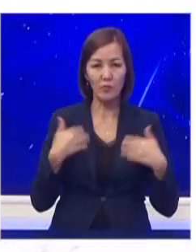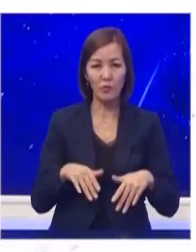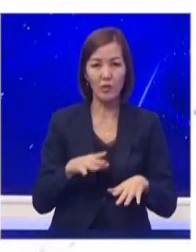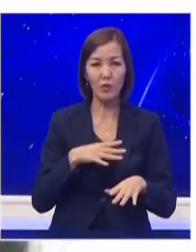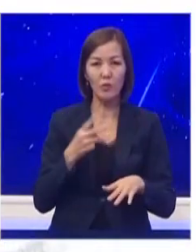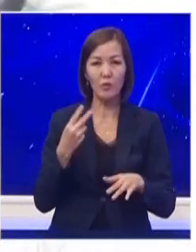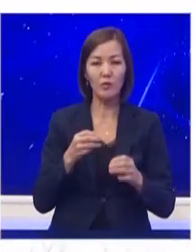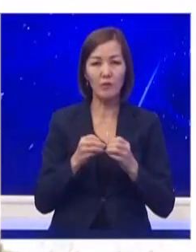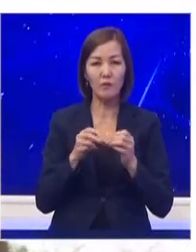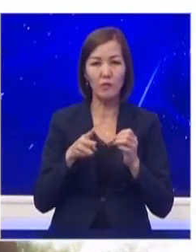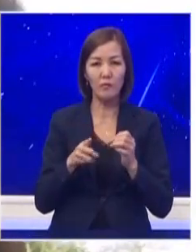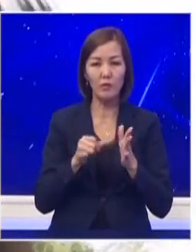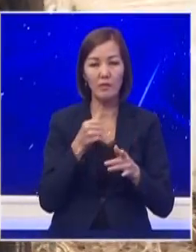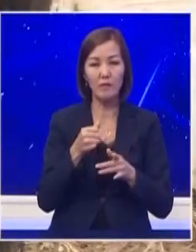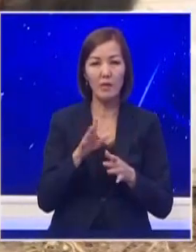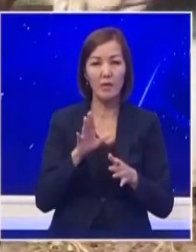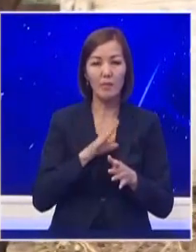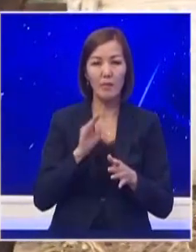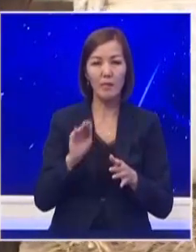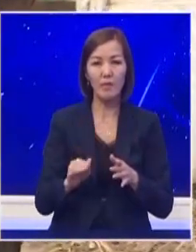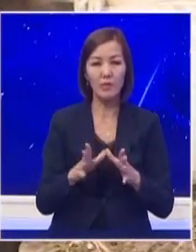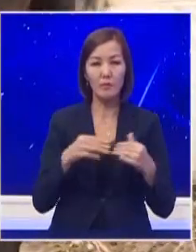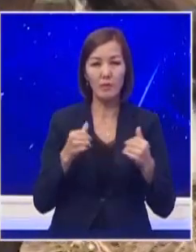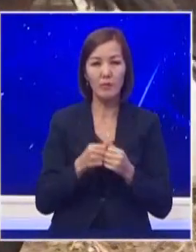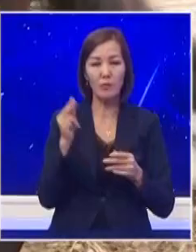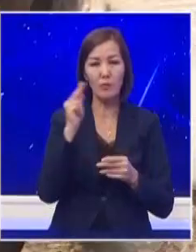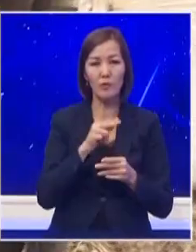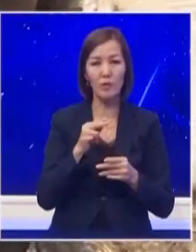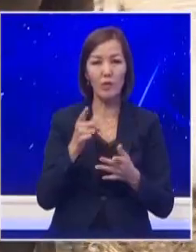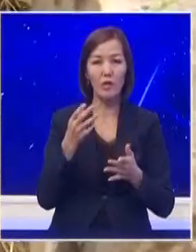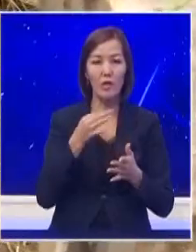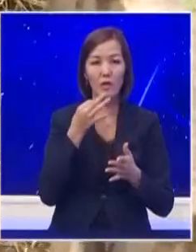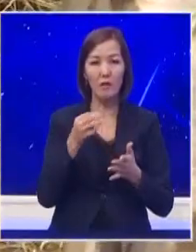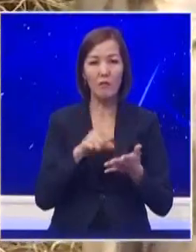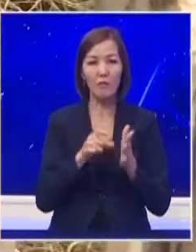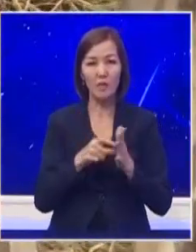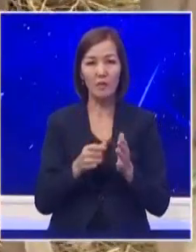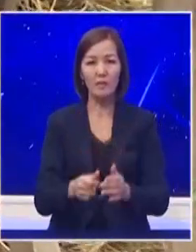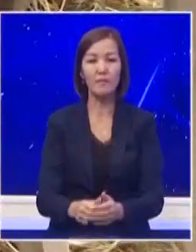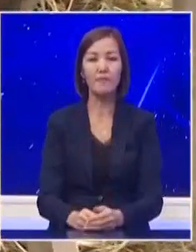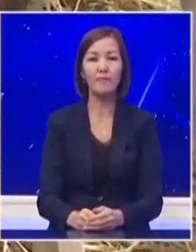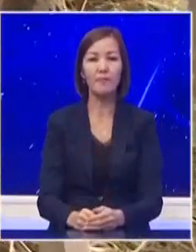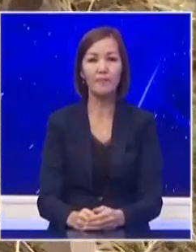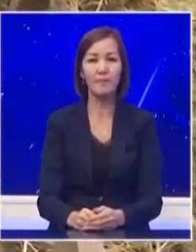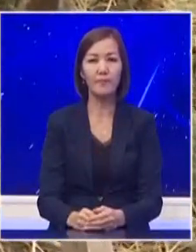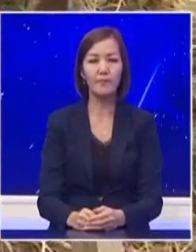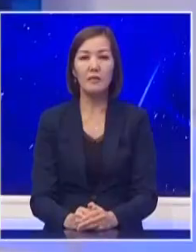мальчик 2016 года рождения был младшим ребенком семьи и учился подготовительном классе